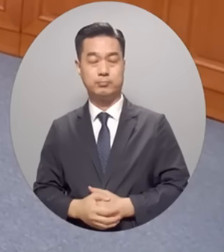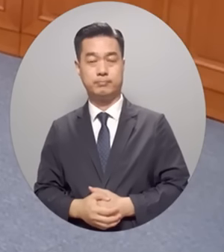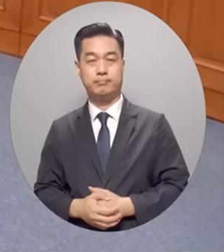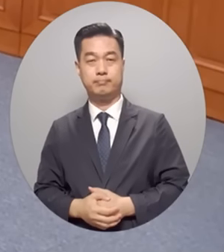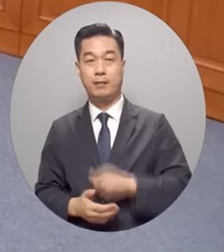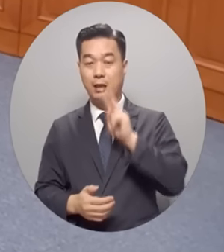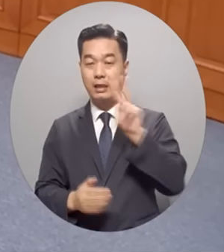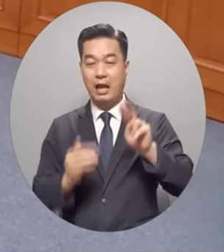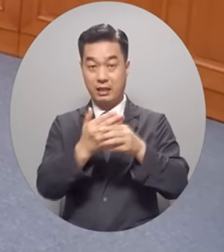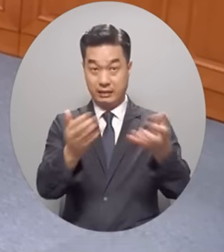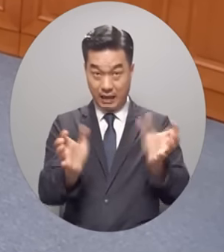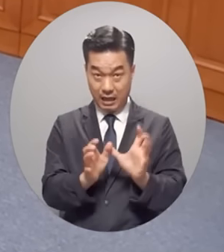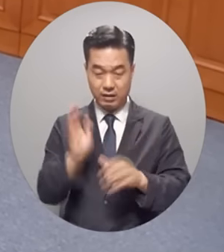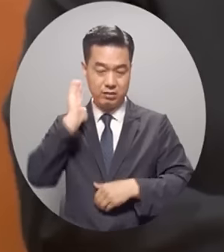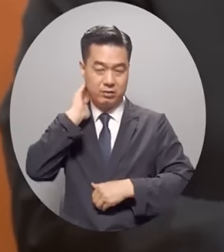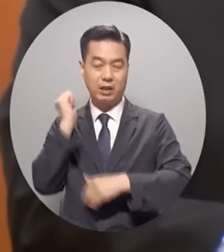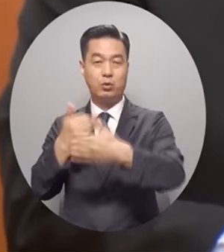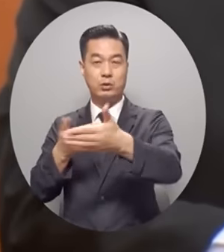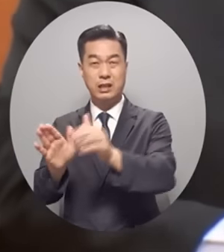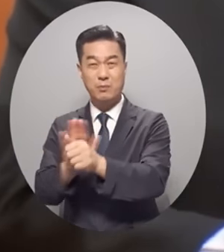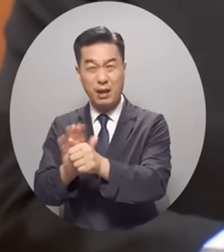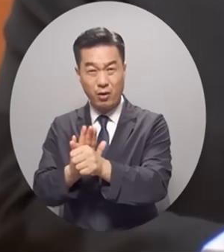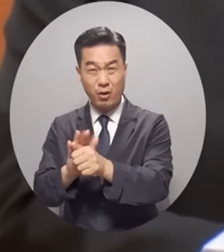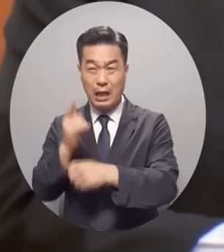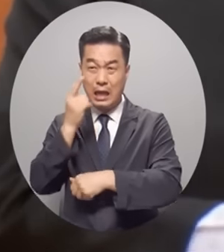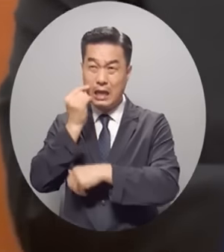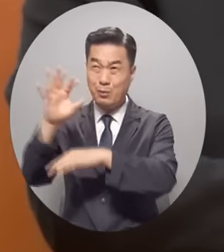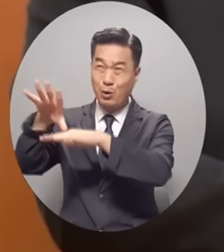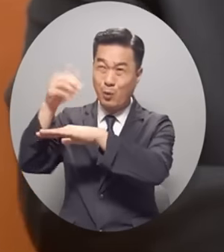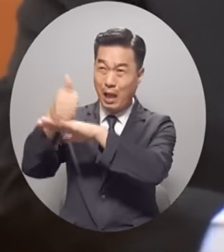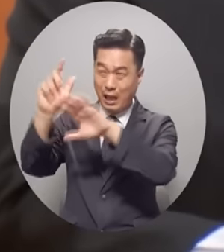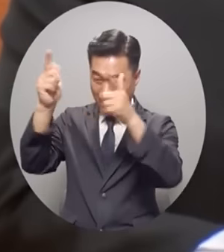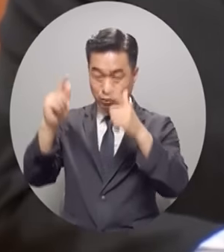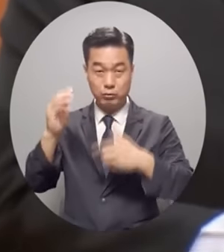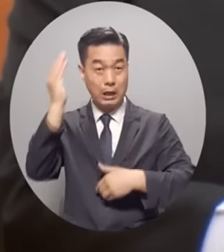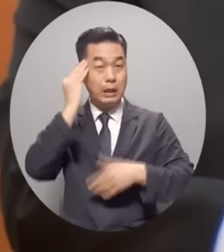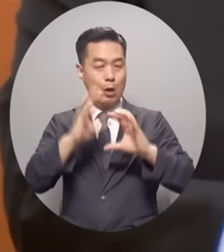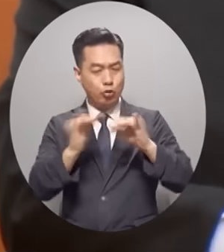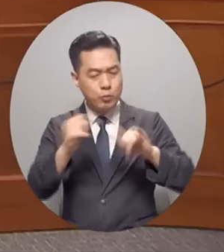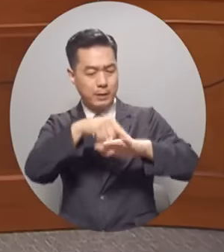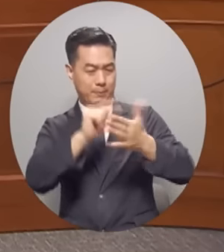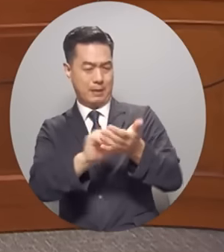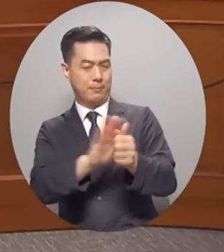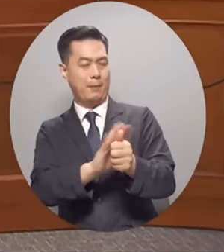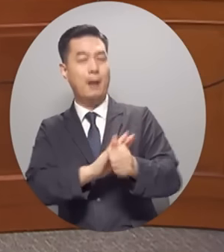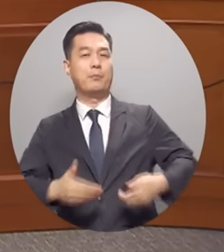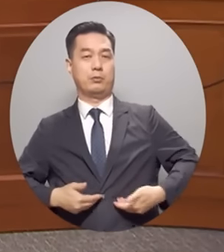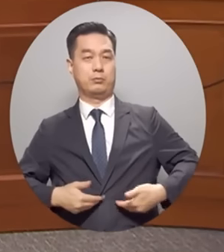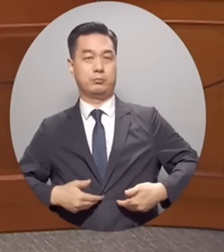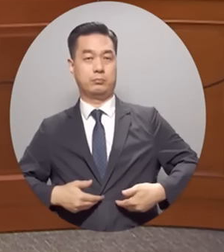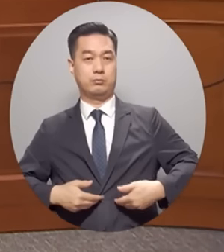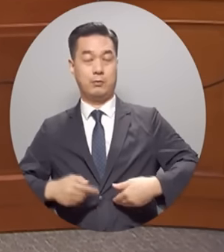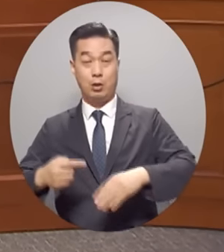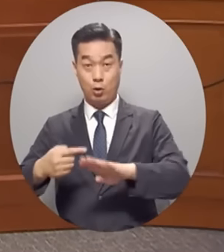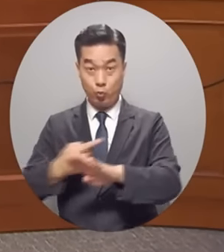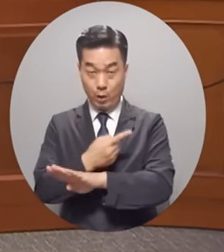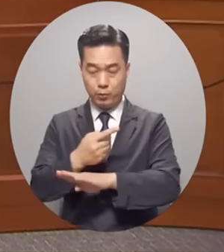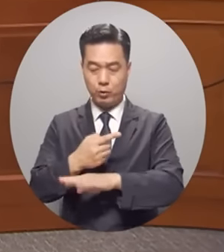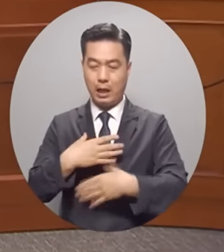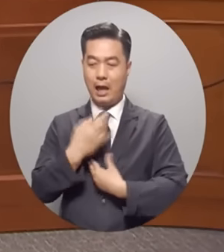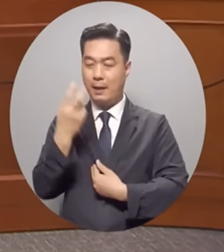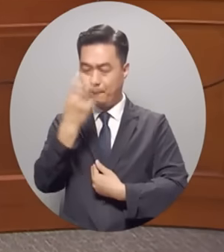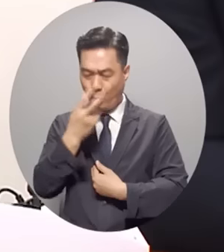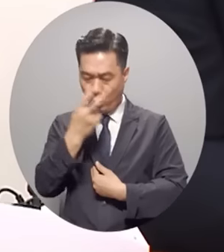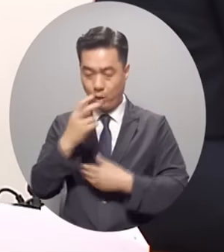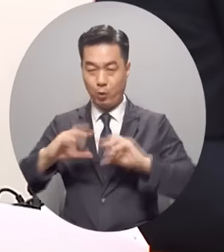대통령실이 배려할 건 대일본 제국 천왕이 아닌 대한민국 국민의 마음이다 외교 안보 담당자의 입에서 나온